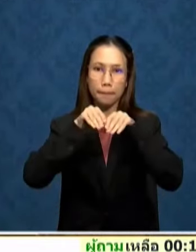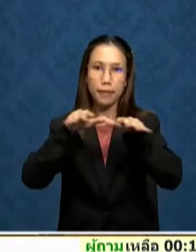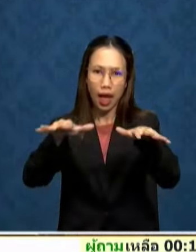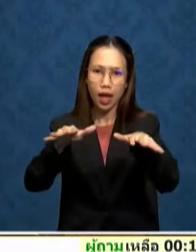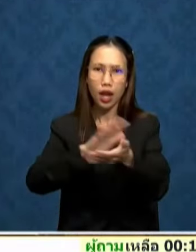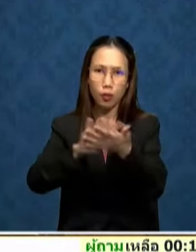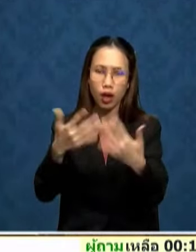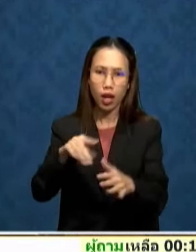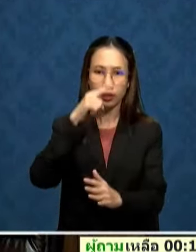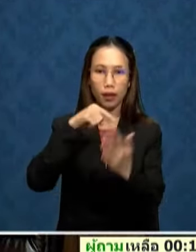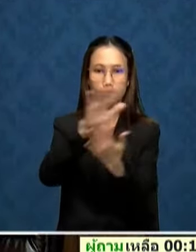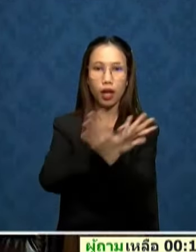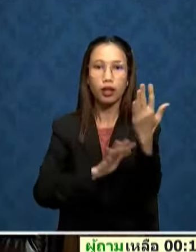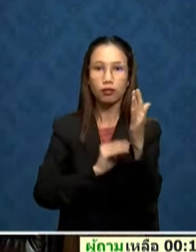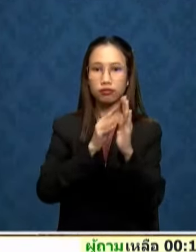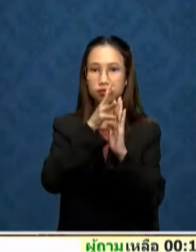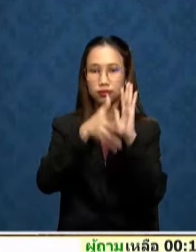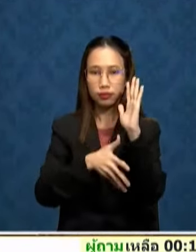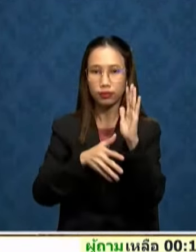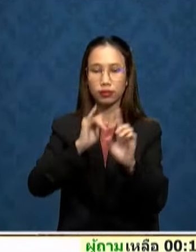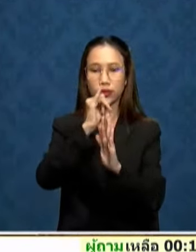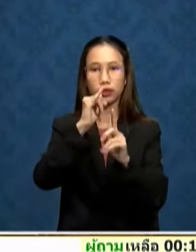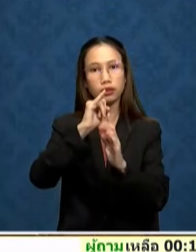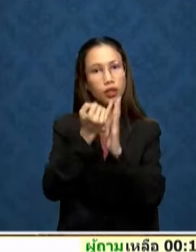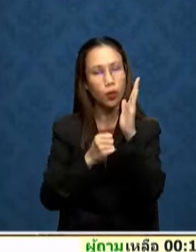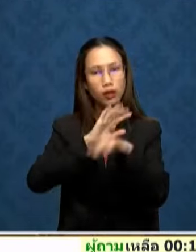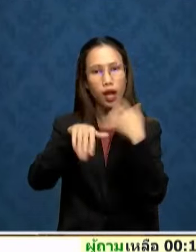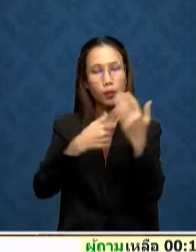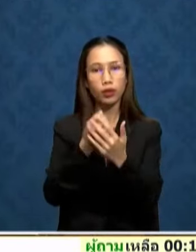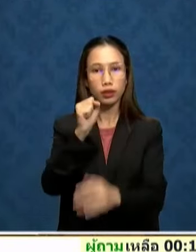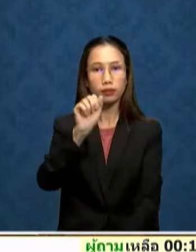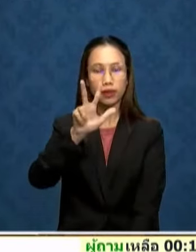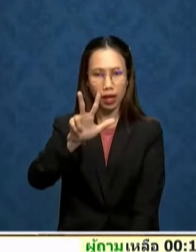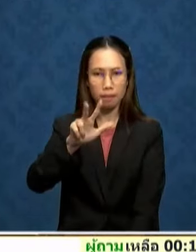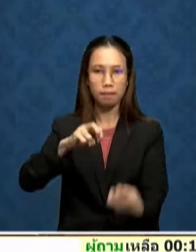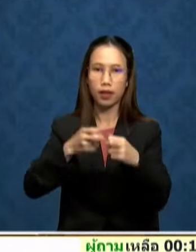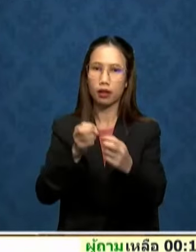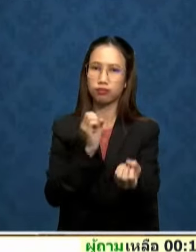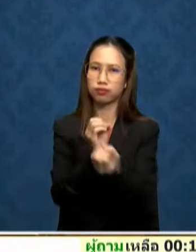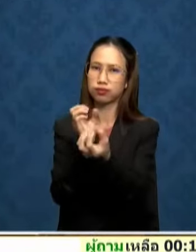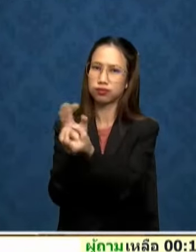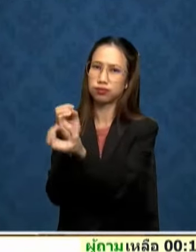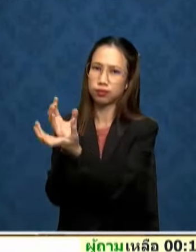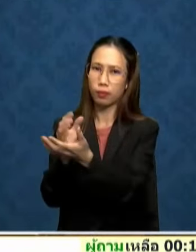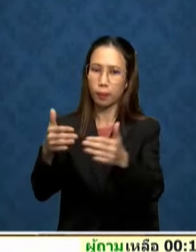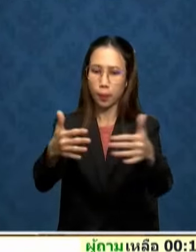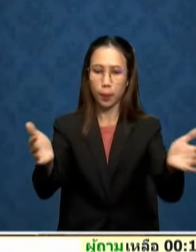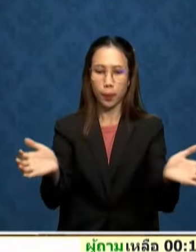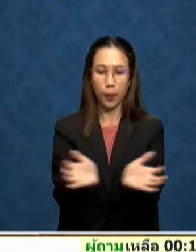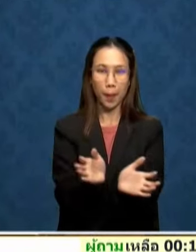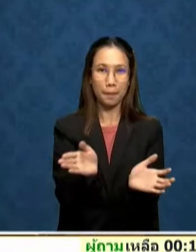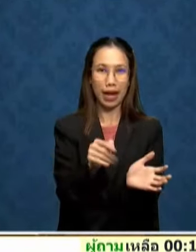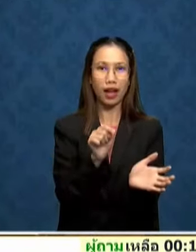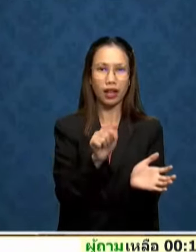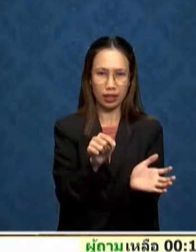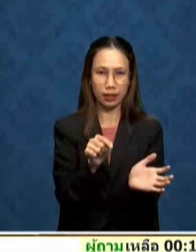างดำทั่วประเทศ13จังหวัดส่งผลกระทบเรียกว่าทุกบ่อของพี่น้องประชาช